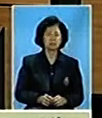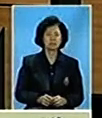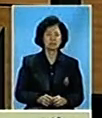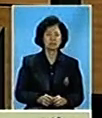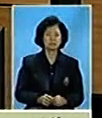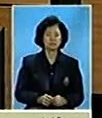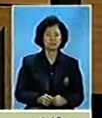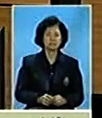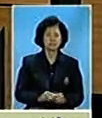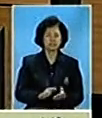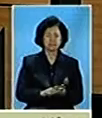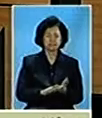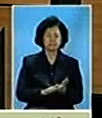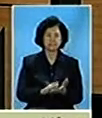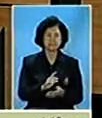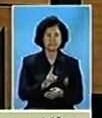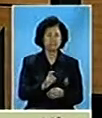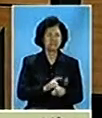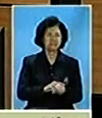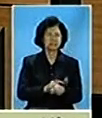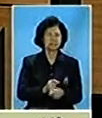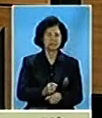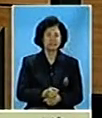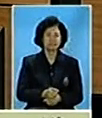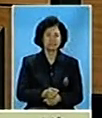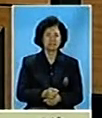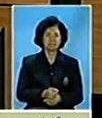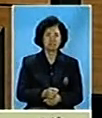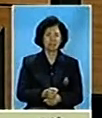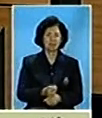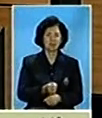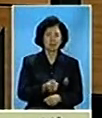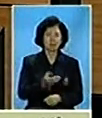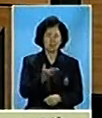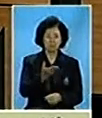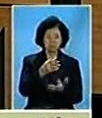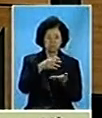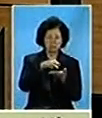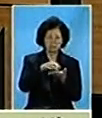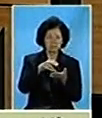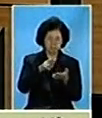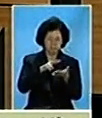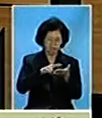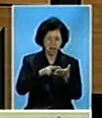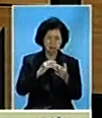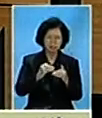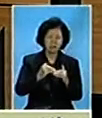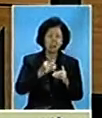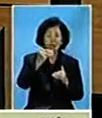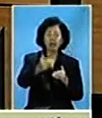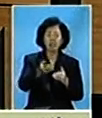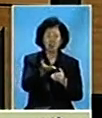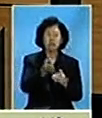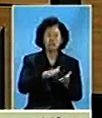ขอไปเดี๋ยวเวลานิดนึงครับ 63อ่ะท่านฮะ63นะ ครับก็ขอกราบเรียนว่าถ้าหากว่าผมอ่านข้ามไปบ้างอะไรบ้างก็ขออนุญาตก